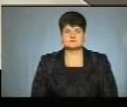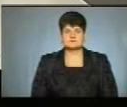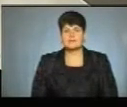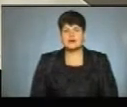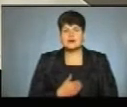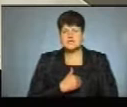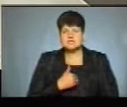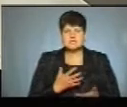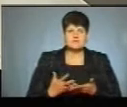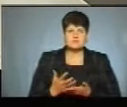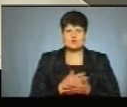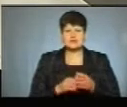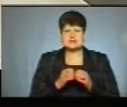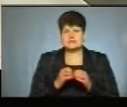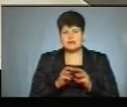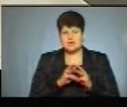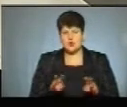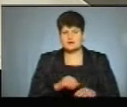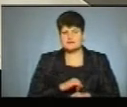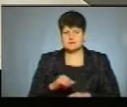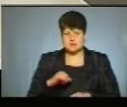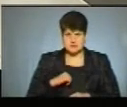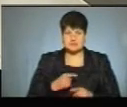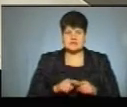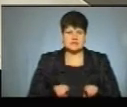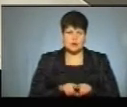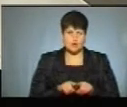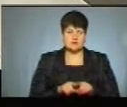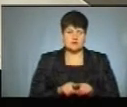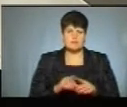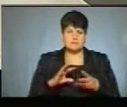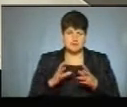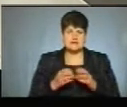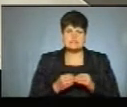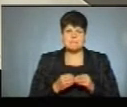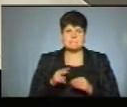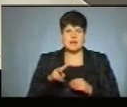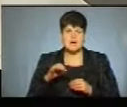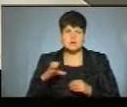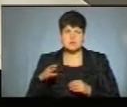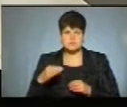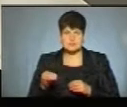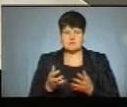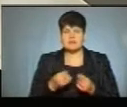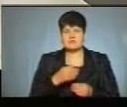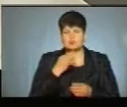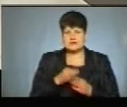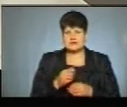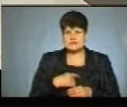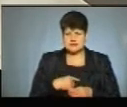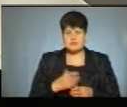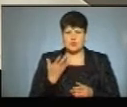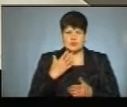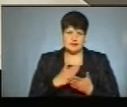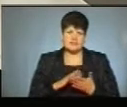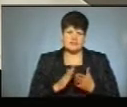Ініціатива збору 10 мільйонів самостійно. Це також цей принцип пластунський – брати відповідальність на себе. І коли є така ситуація, думати, яким чином